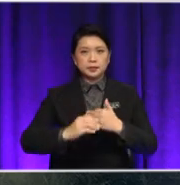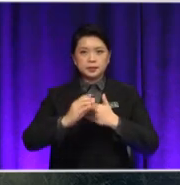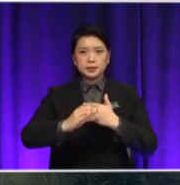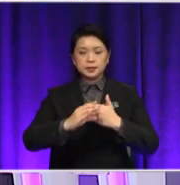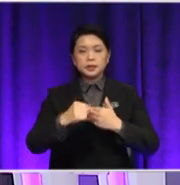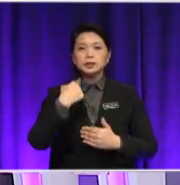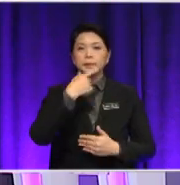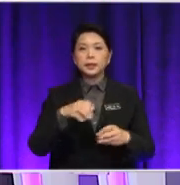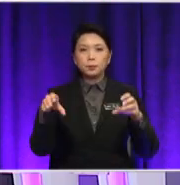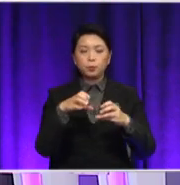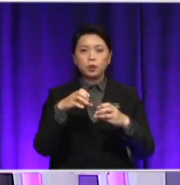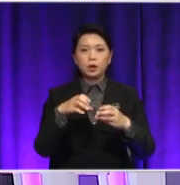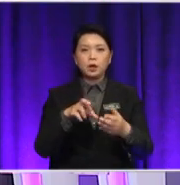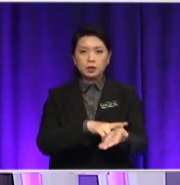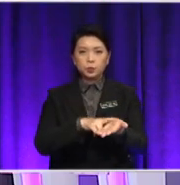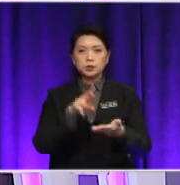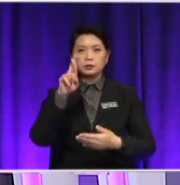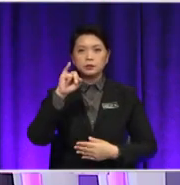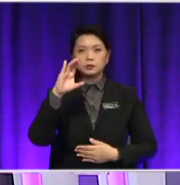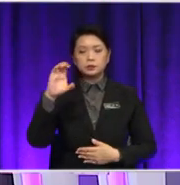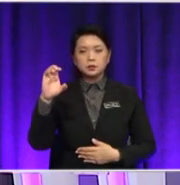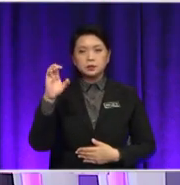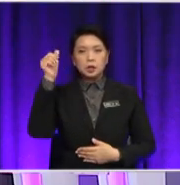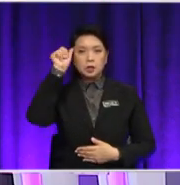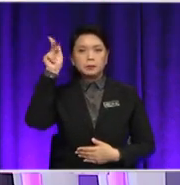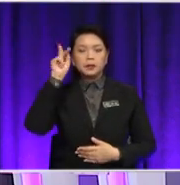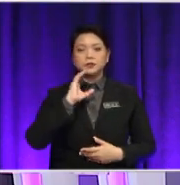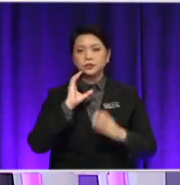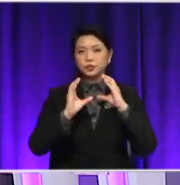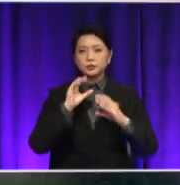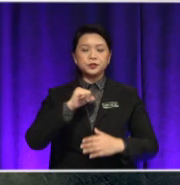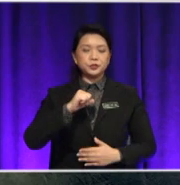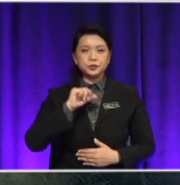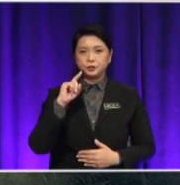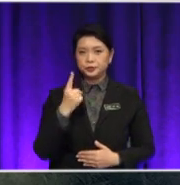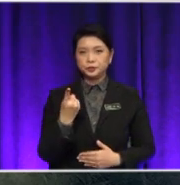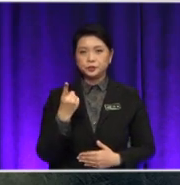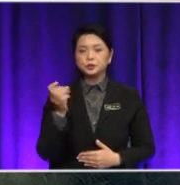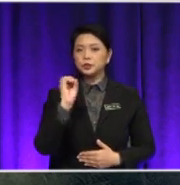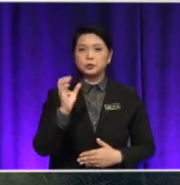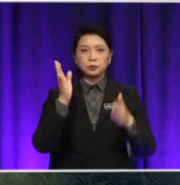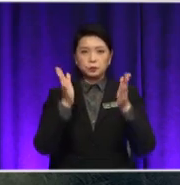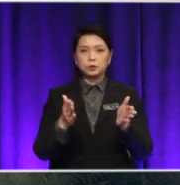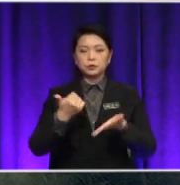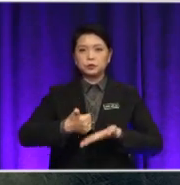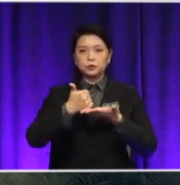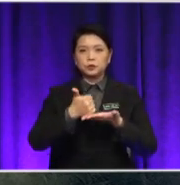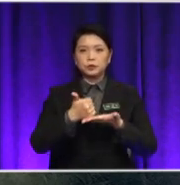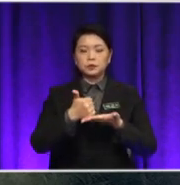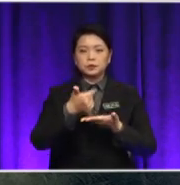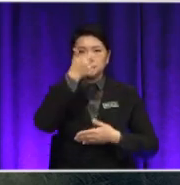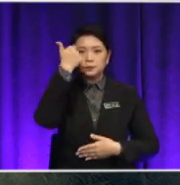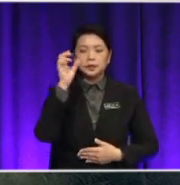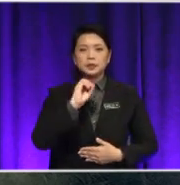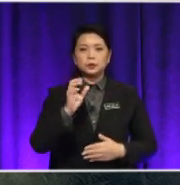awak? Sendirilah, cikgu. Tak ada orang time tu, cikgu. Ya, masa dulu kita kurang didedahkan dengan rawatan RISE. Sebab itulah